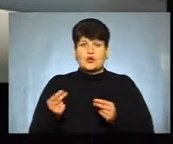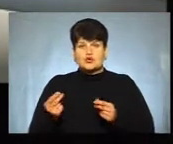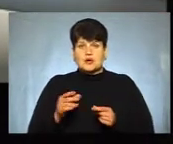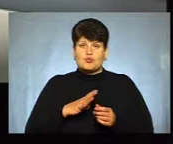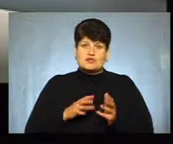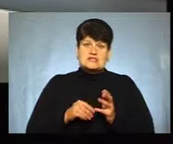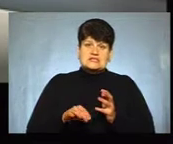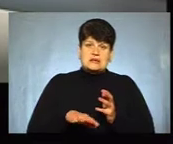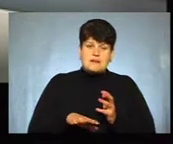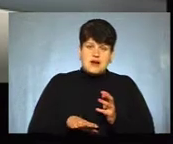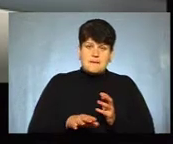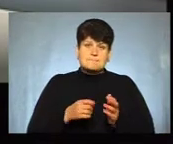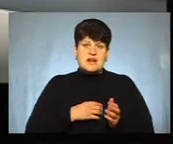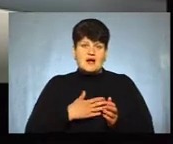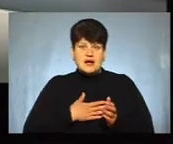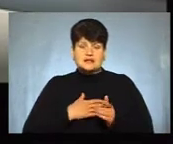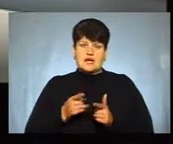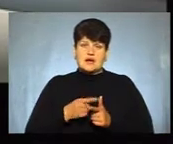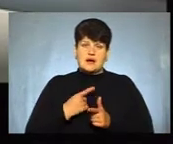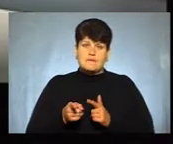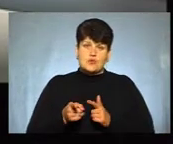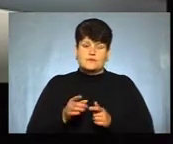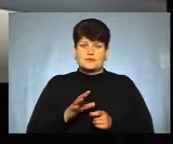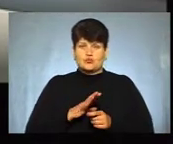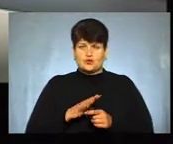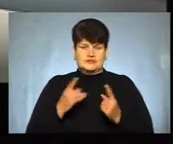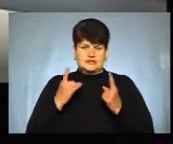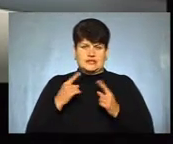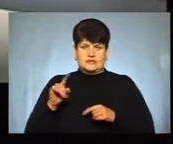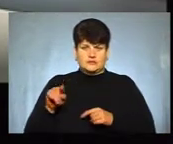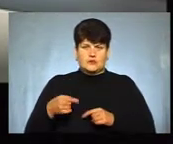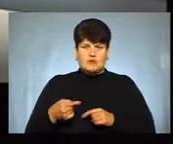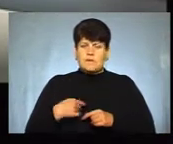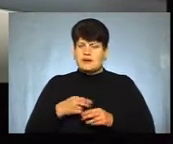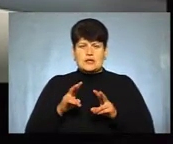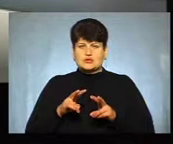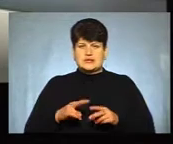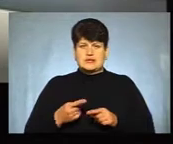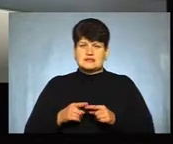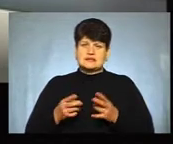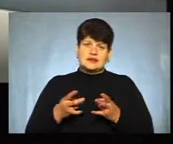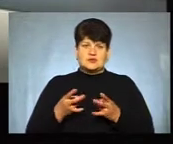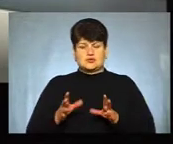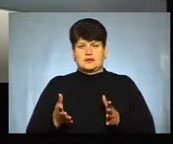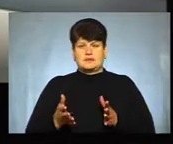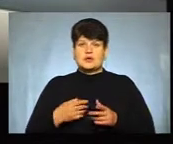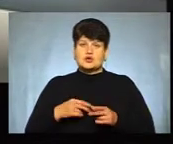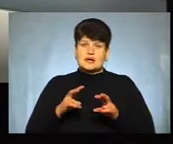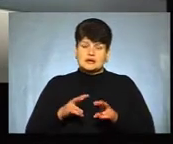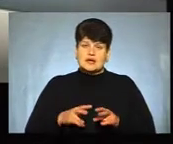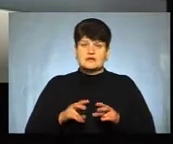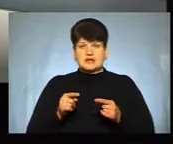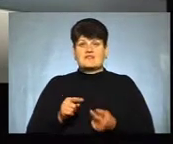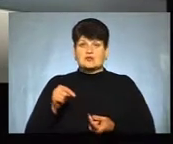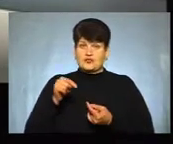земля приватна, або були такі суттєві вимоги. Просто ми не розглядали це доцільно чи недоцільно. Ми розглядали проекти, чи вони